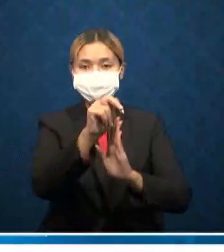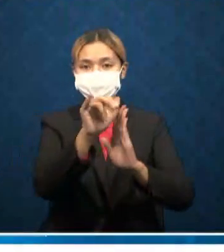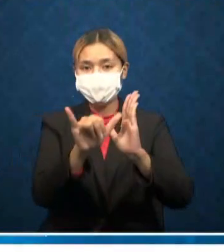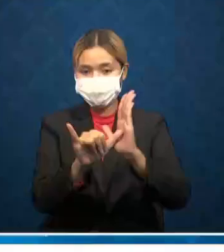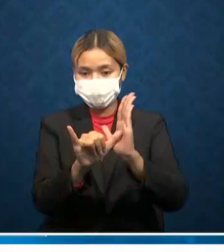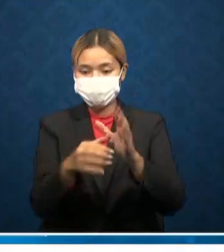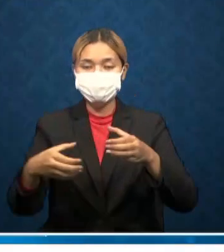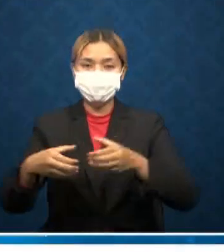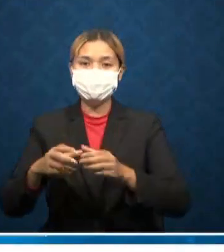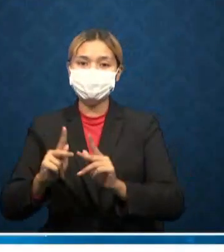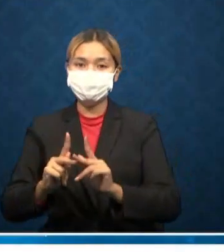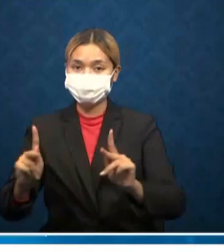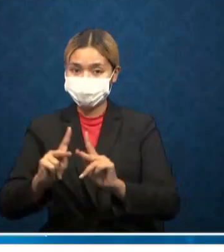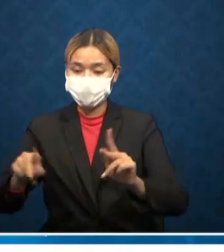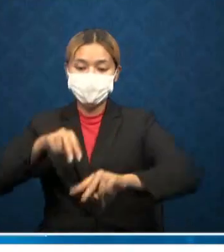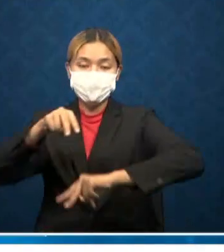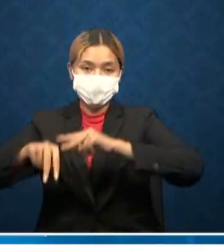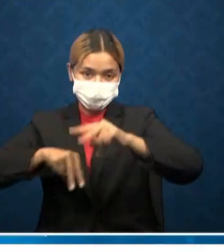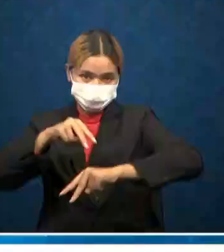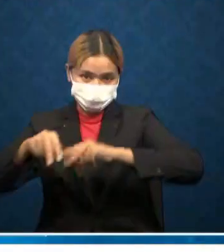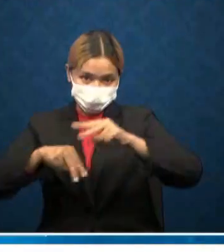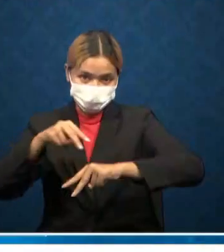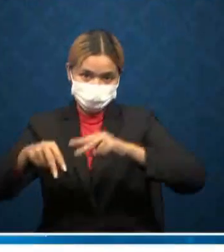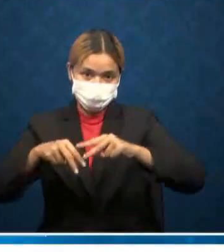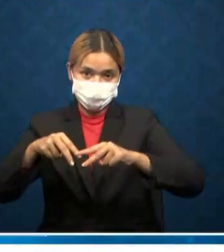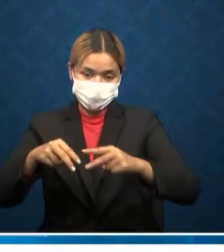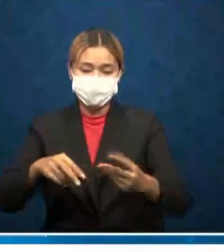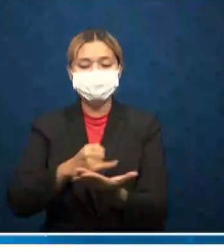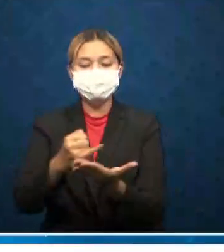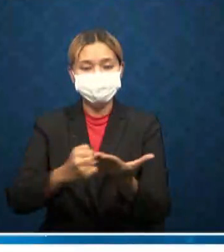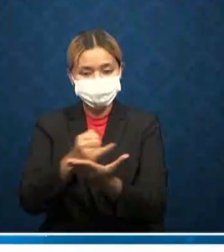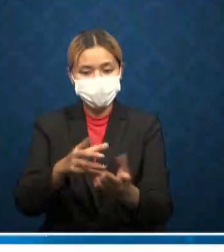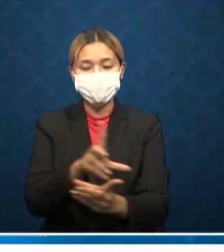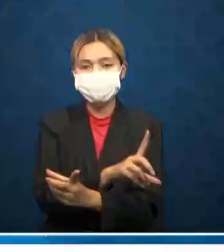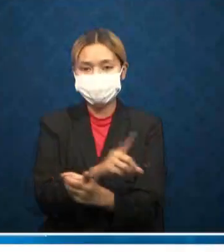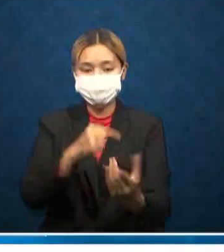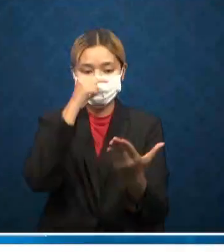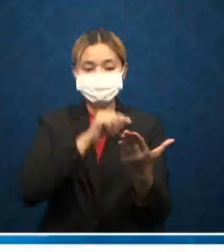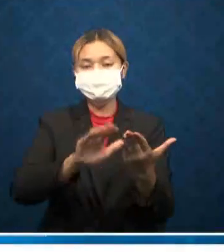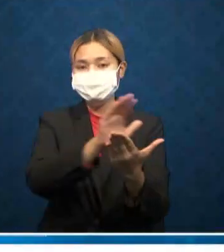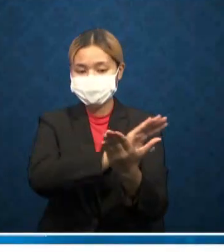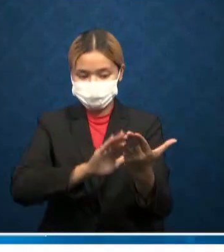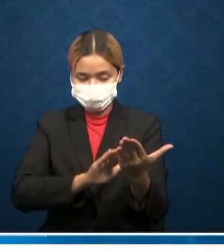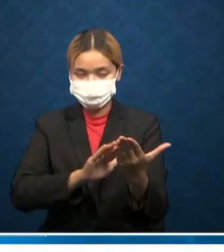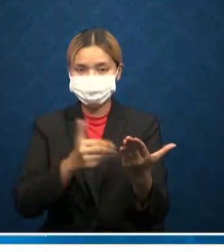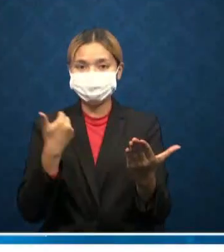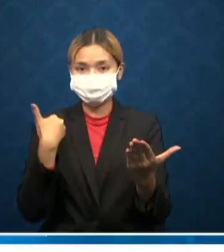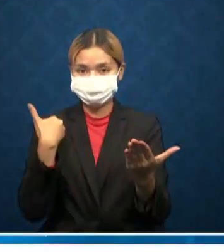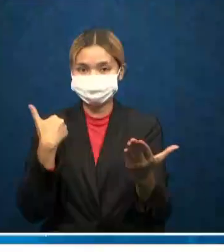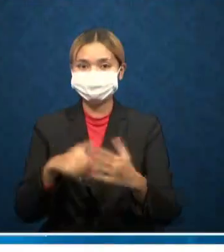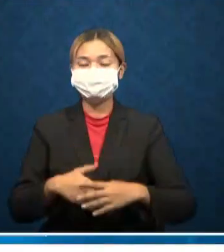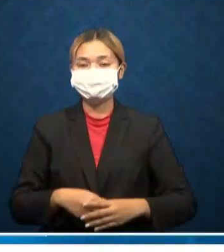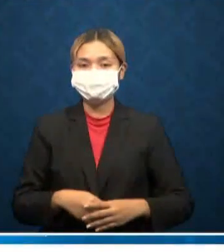คณะกรรมการกำกับนโยบายไตรภาคีศิลปะวัฒนธรรมแห่งชาติในระดับบริหาร